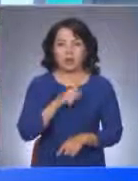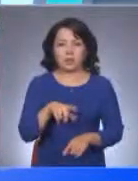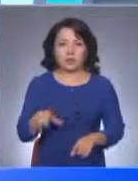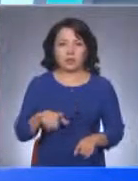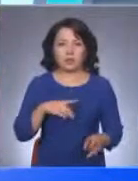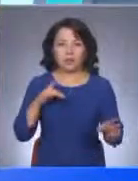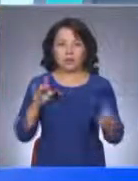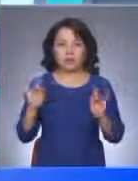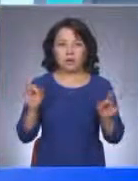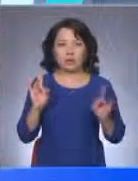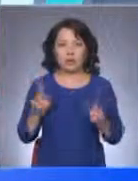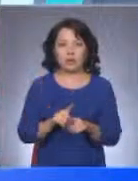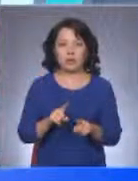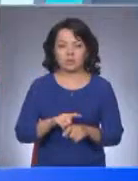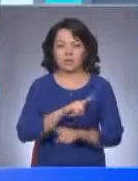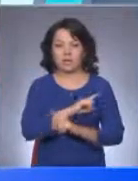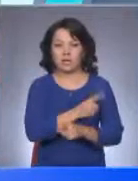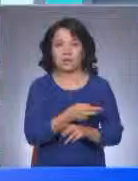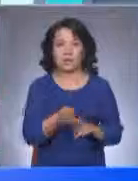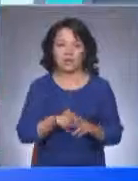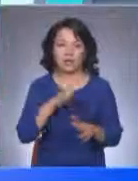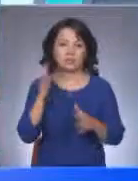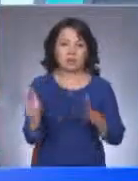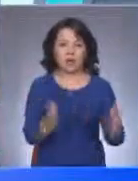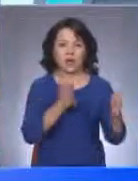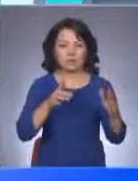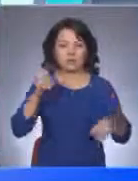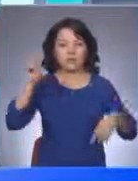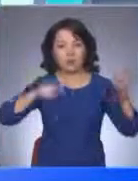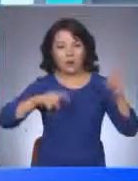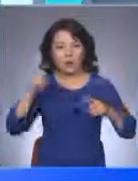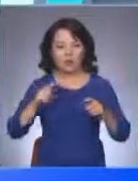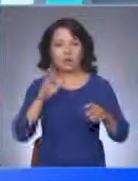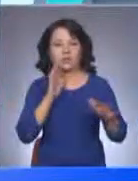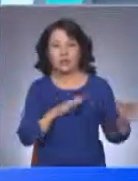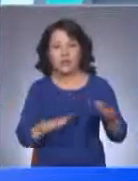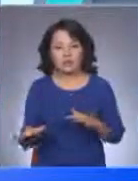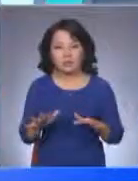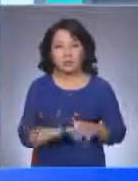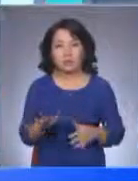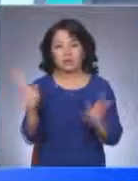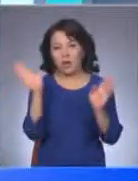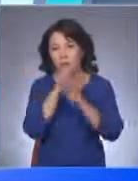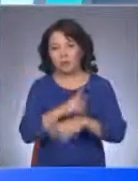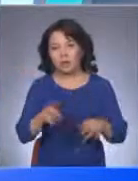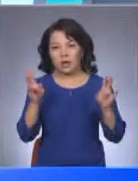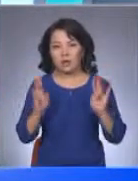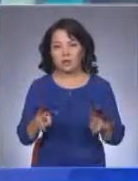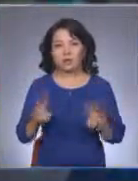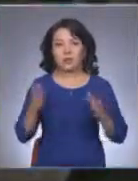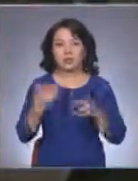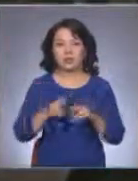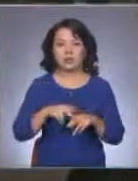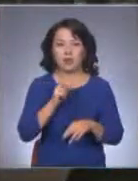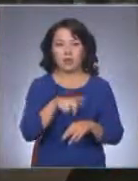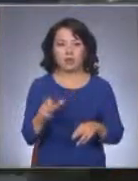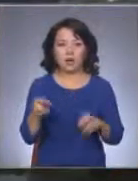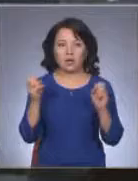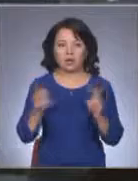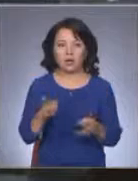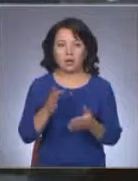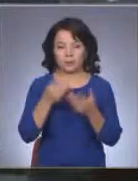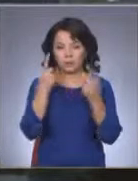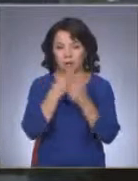жойқын дауылдан көз аша алмай қойды. Оған нөсерлеген жауын, құйын, сел мен көшкін қосылып, халық қауіп қатердің құрсауында